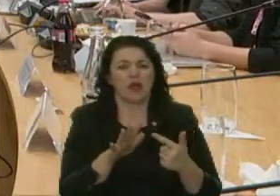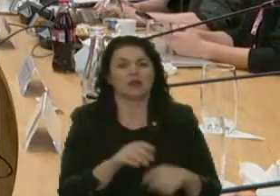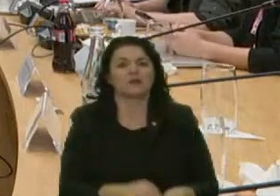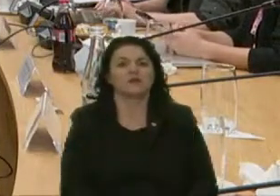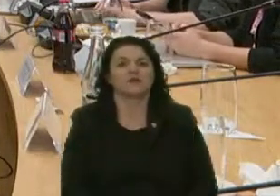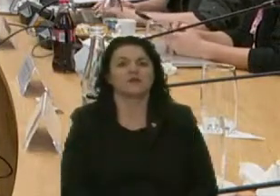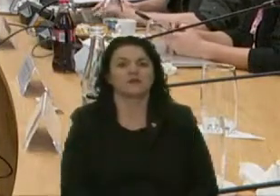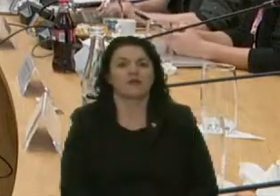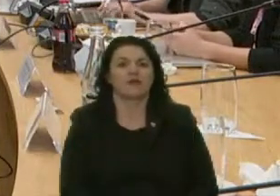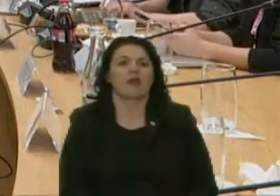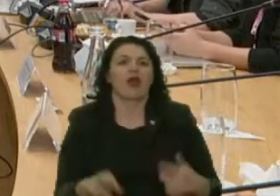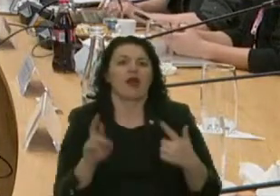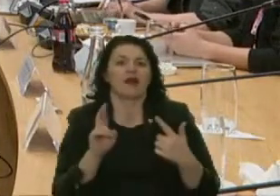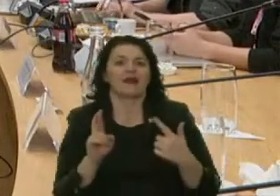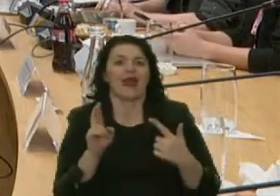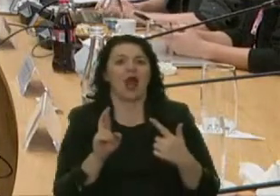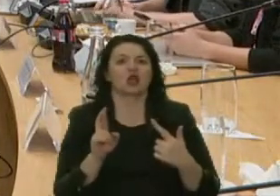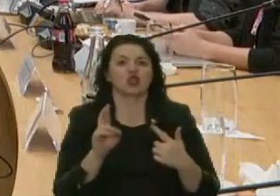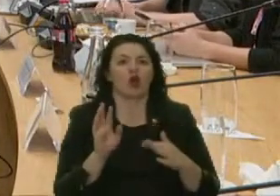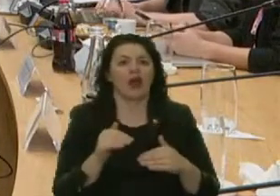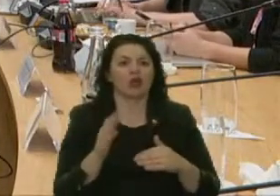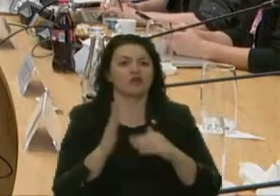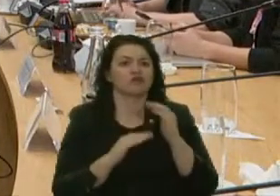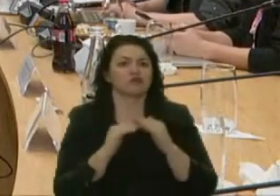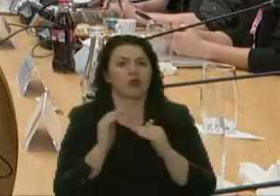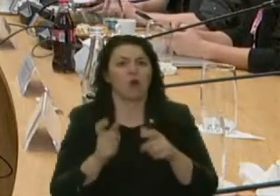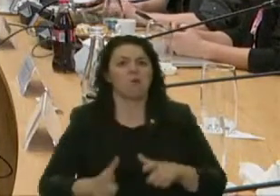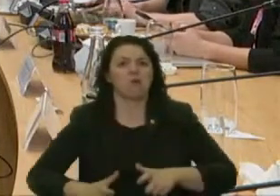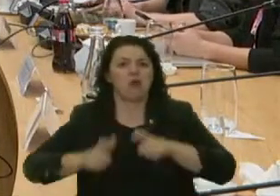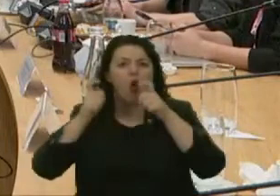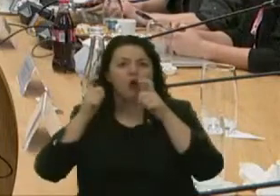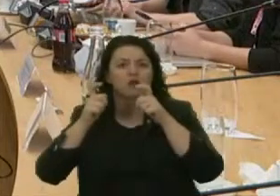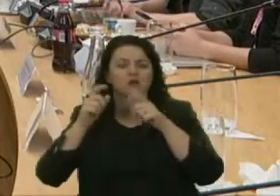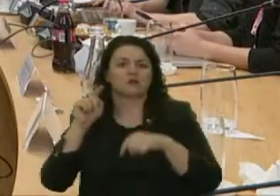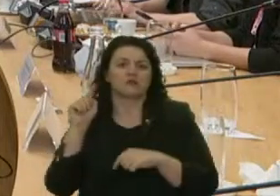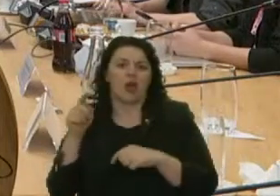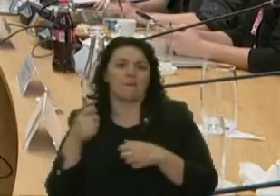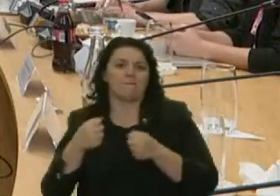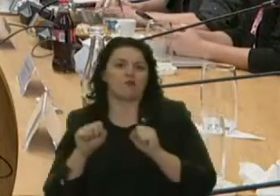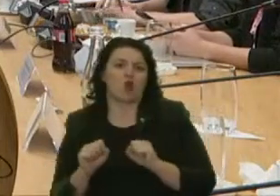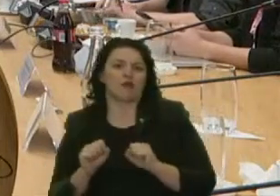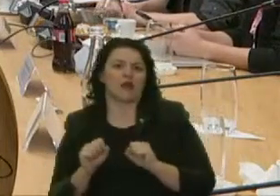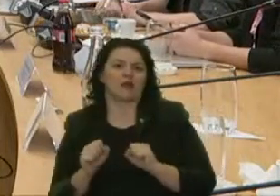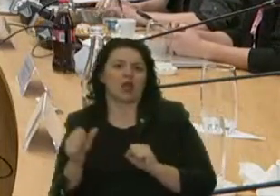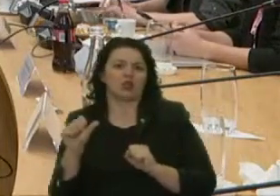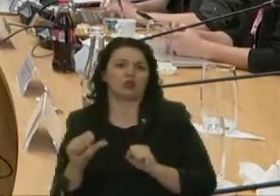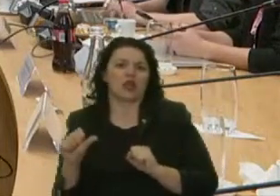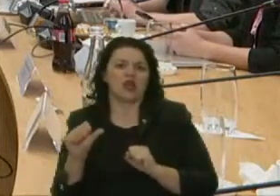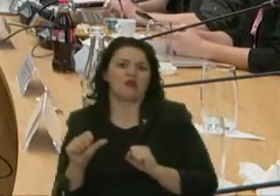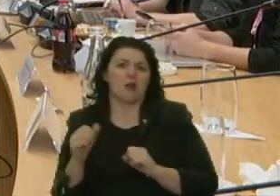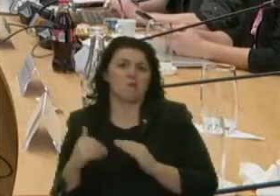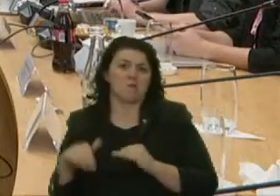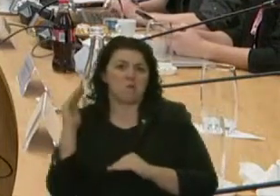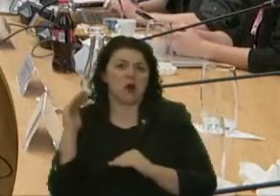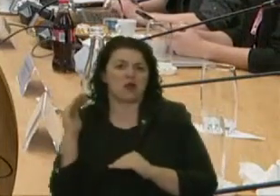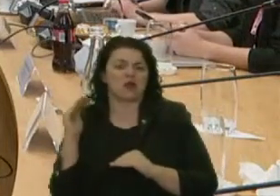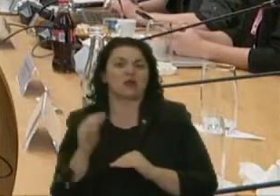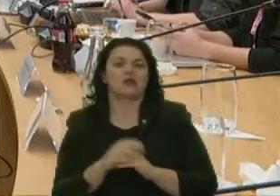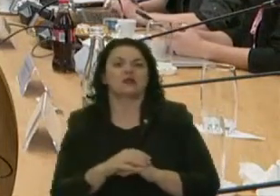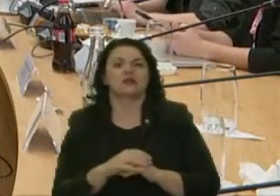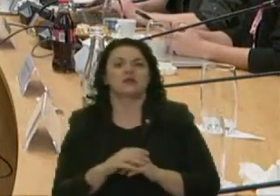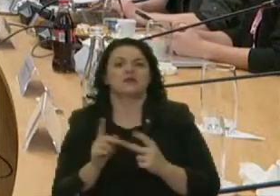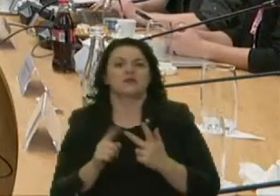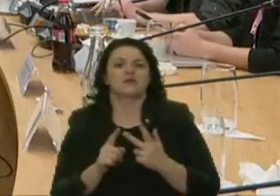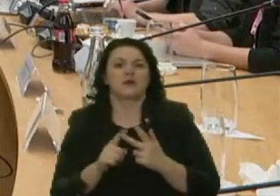reactor are pe lângă sediu un șantier pentru un de locuințe proprietarii mărind chiria considerabil momentul